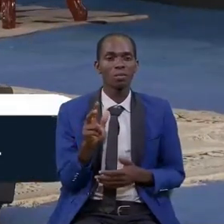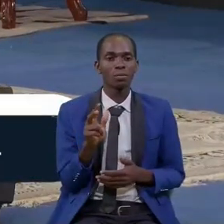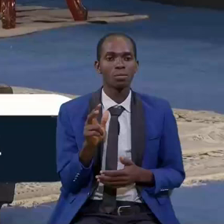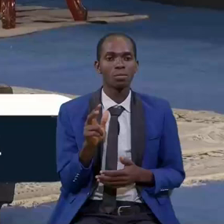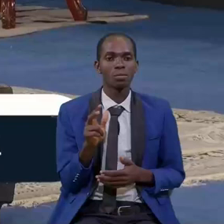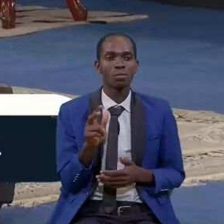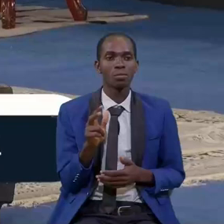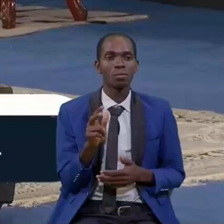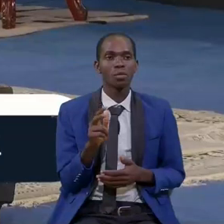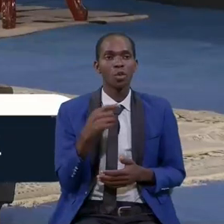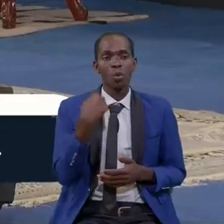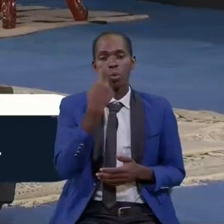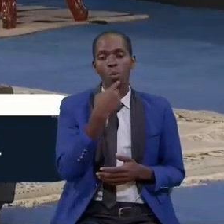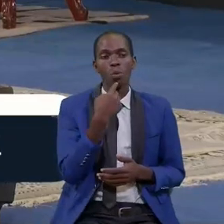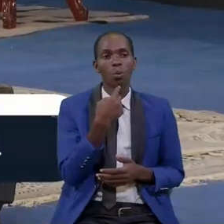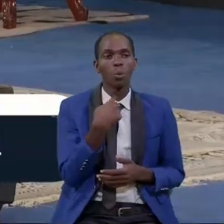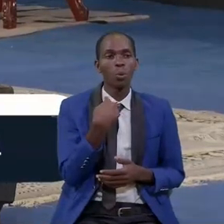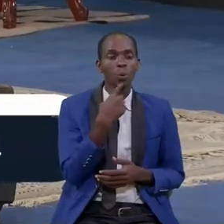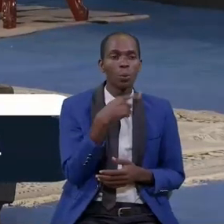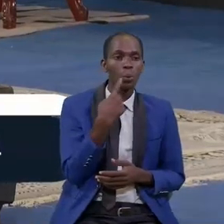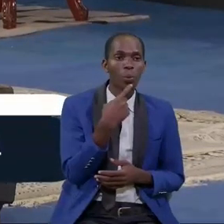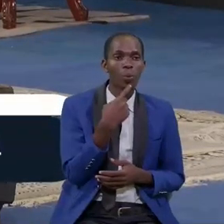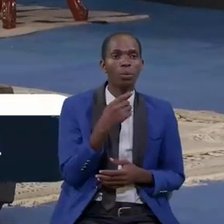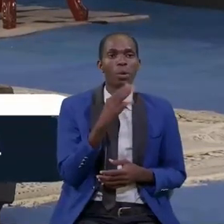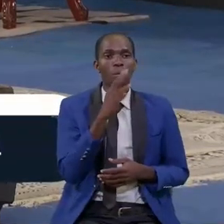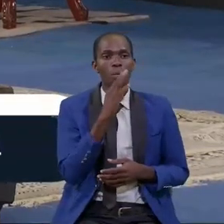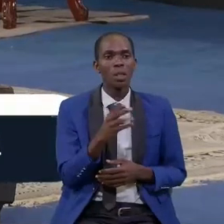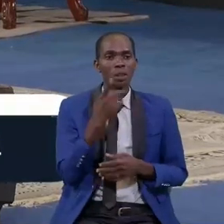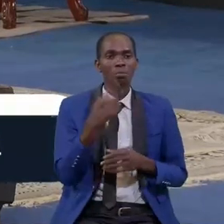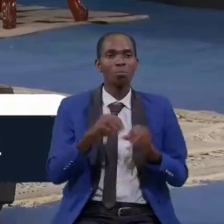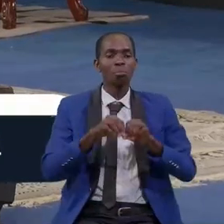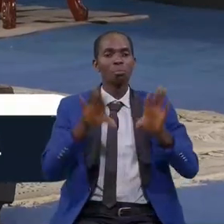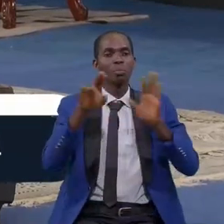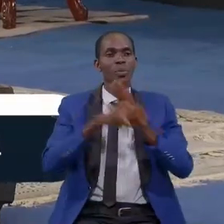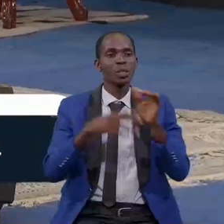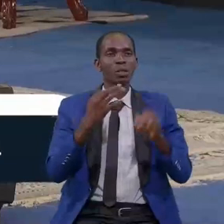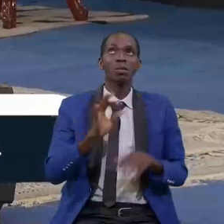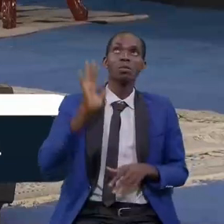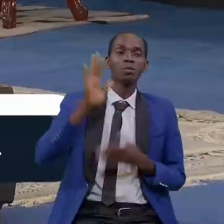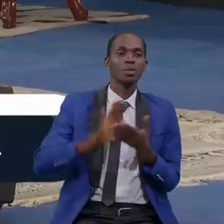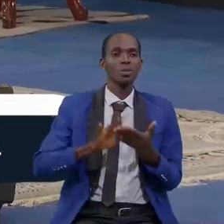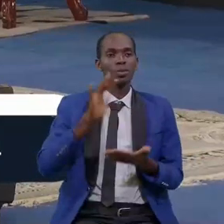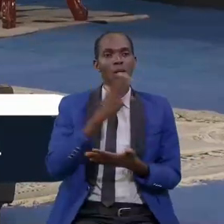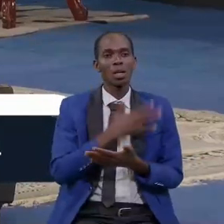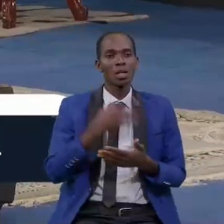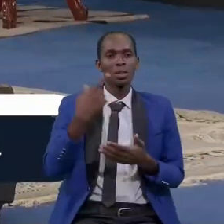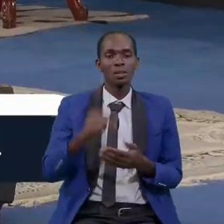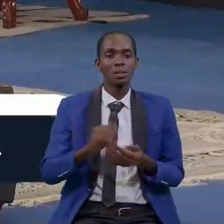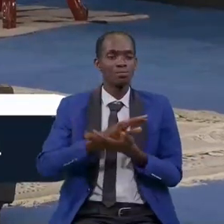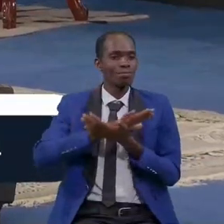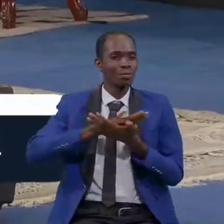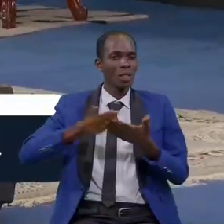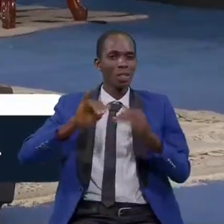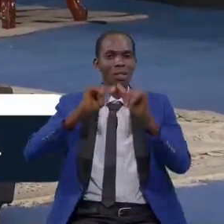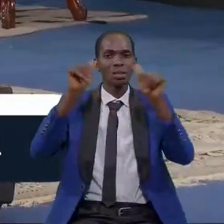le reflet de sa gloire et l'empreinte de sa personne,